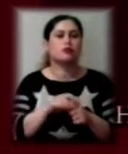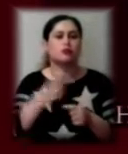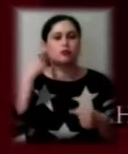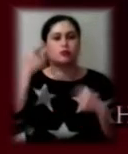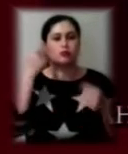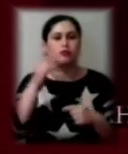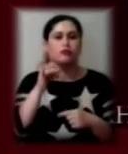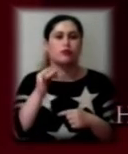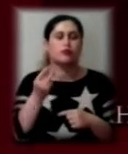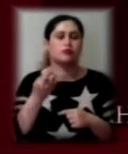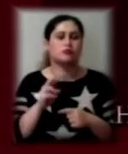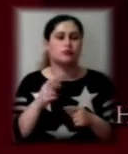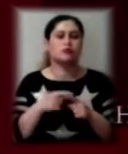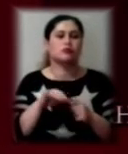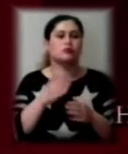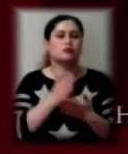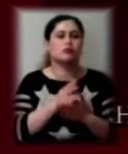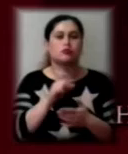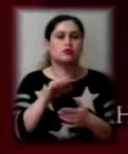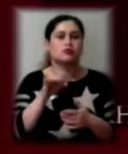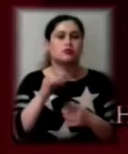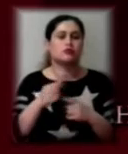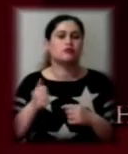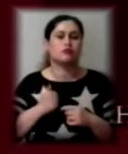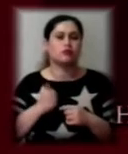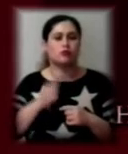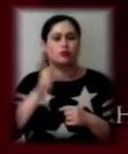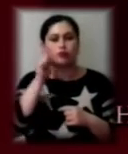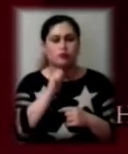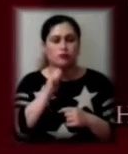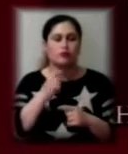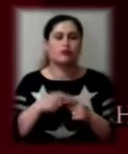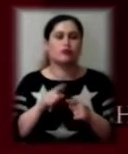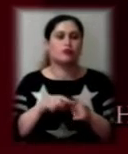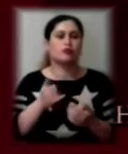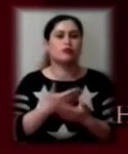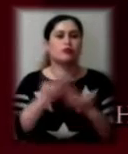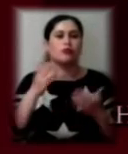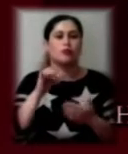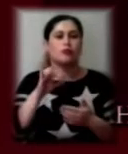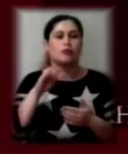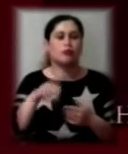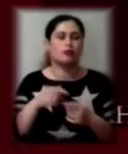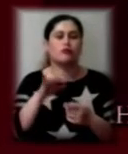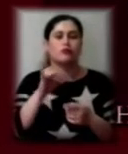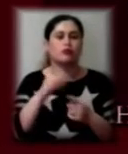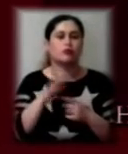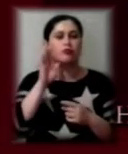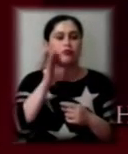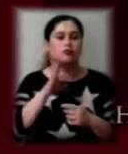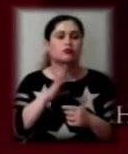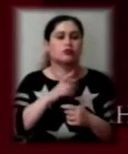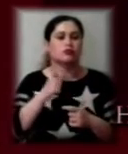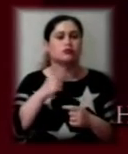характеру, спрямованих на дискредитацію Збройних сил України. На опублікованому окупантами відео хлопець виглядає пригніченим. Він